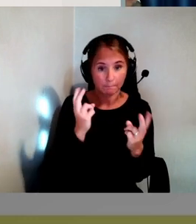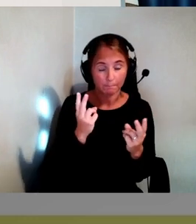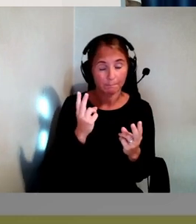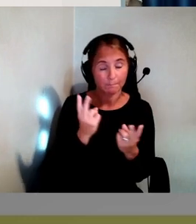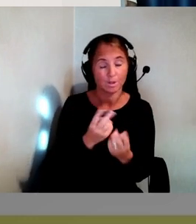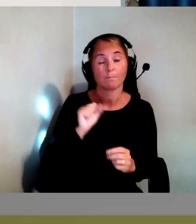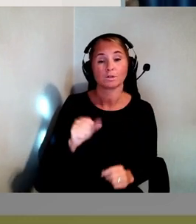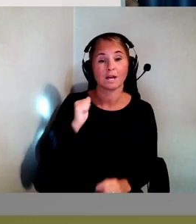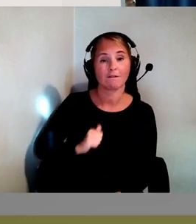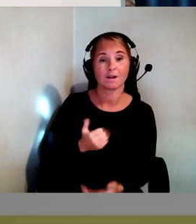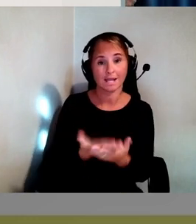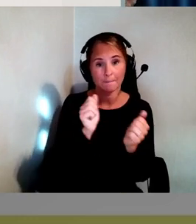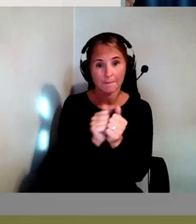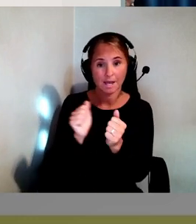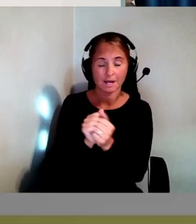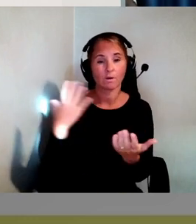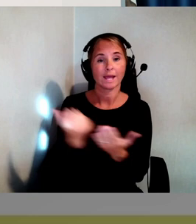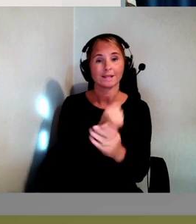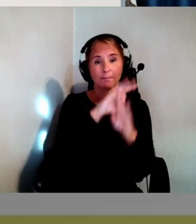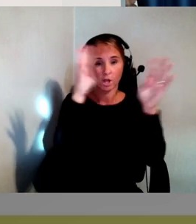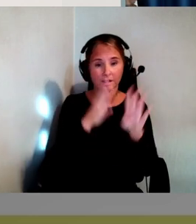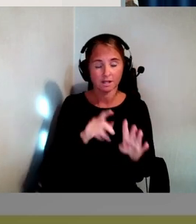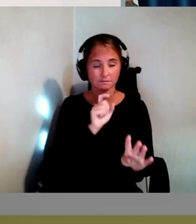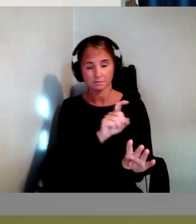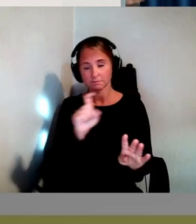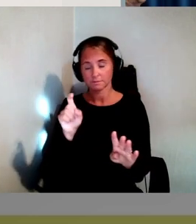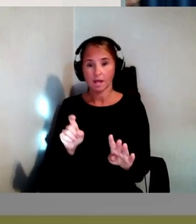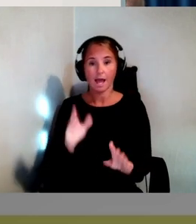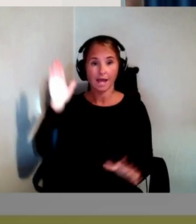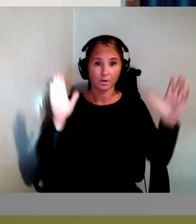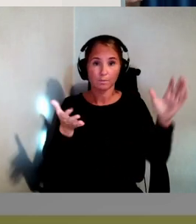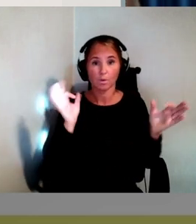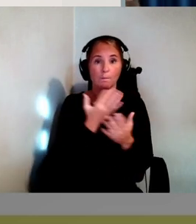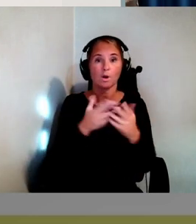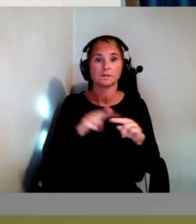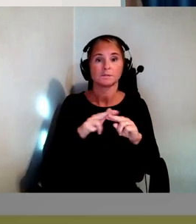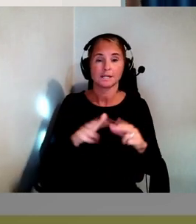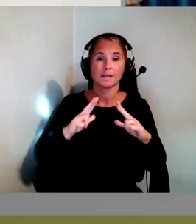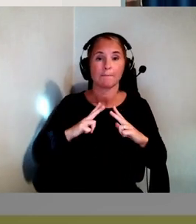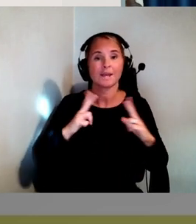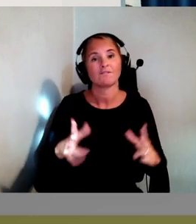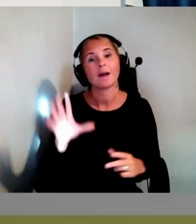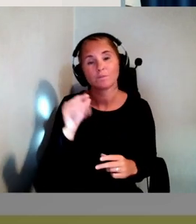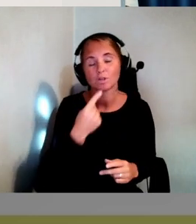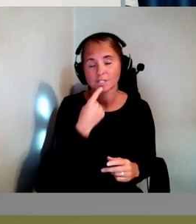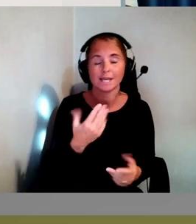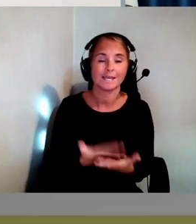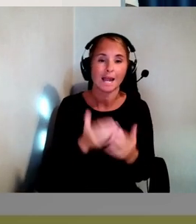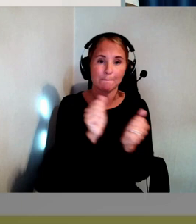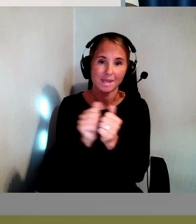internet eh hand upp Hur många som känner sig bekväma och förstår vad jag menar n så här